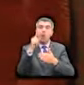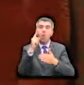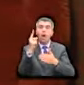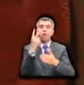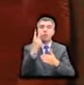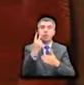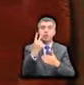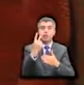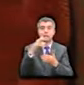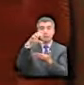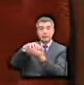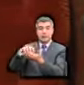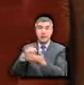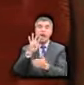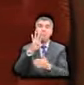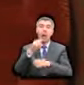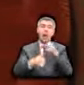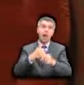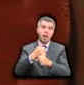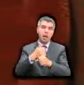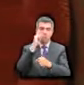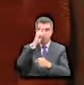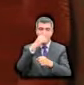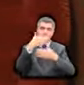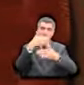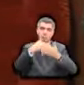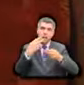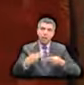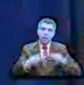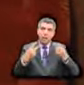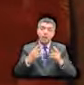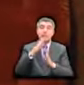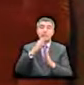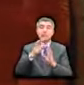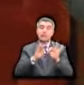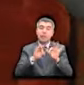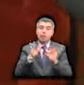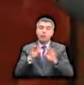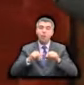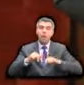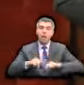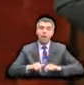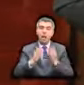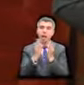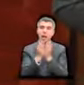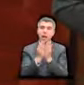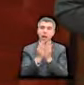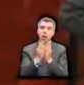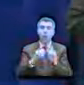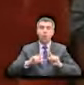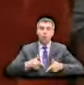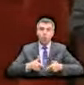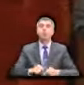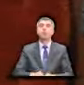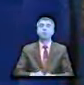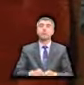ضمن 4 سنوات المقبلة، وبالتالي هناك واحد استراتيجية لدى وزارة التربية الوطنية والتكوين المهني